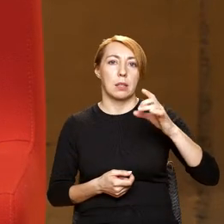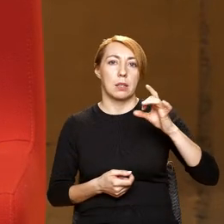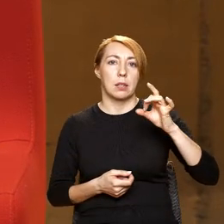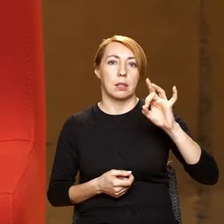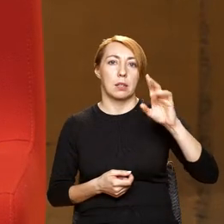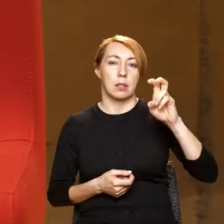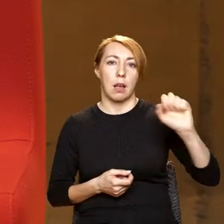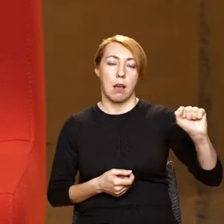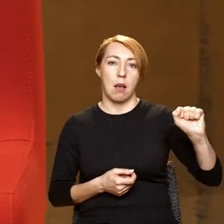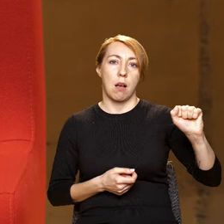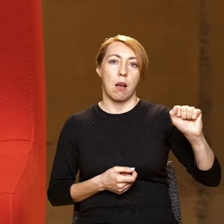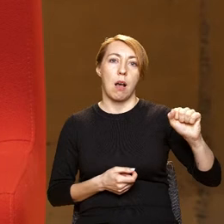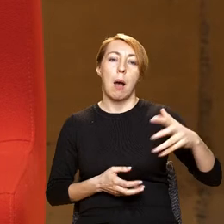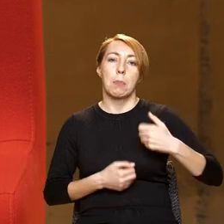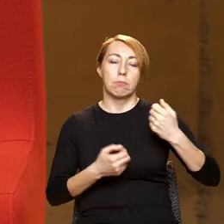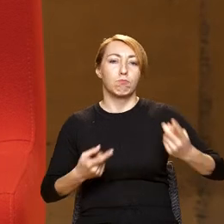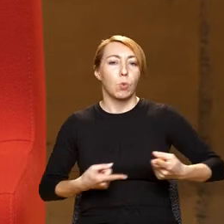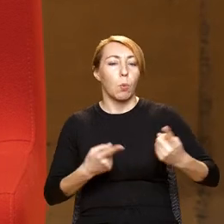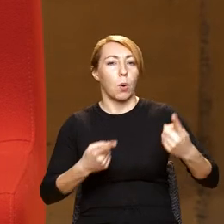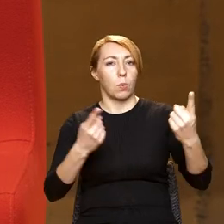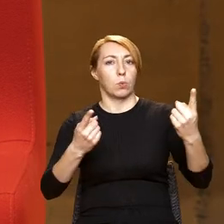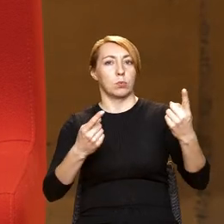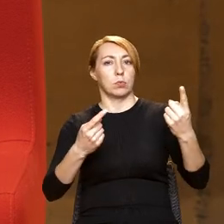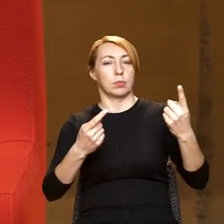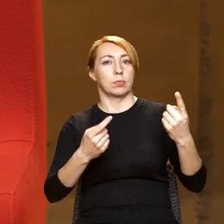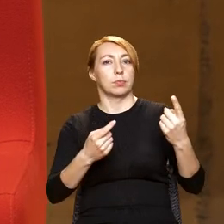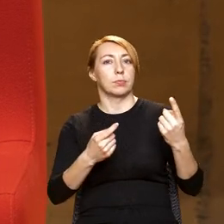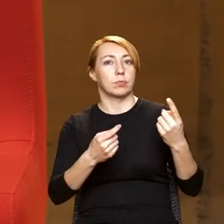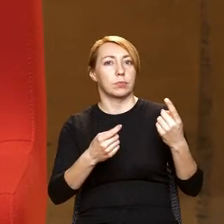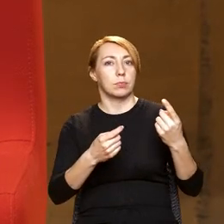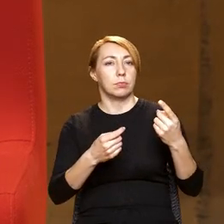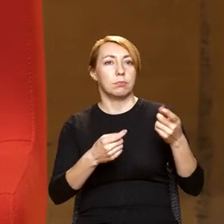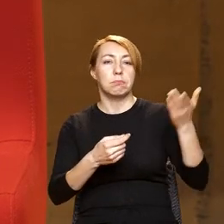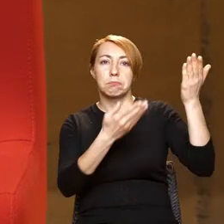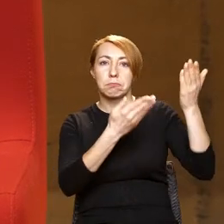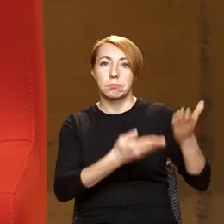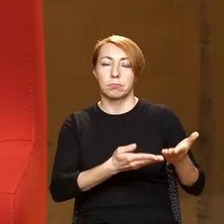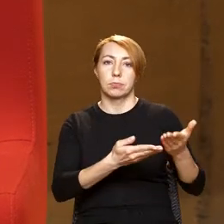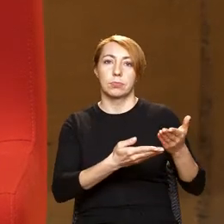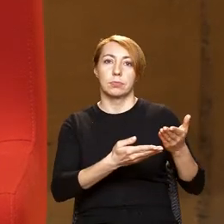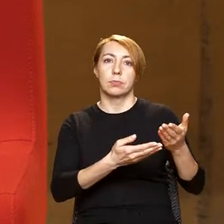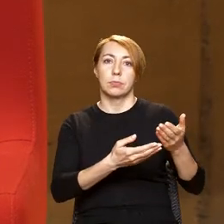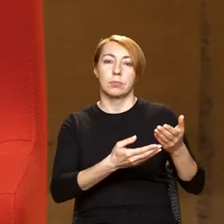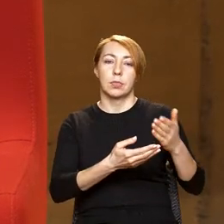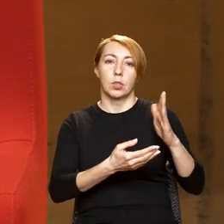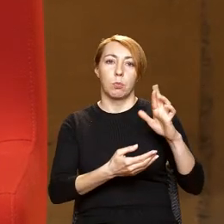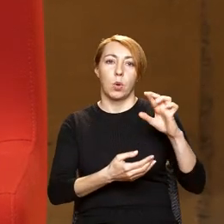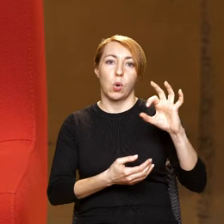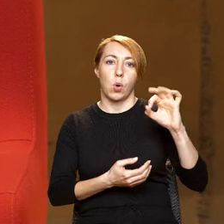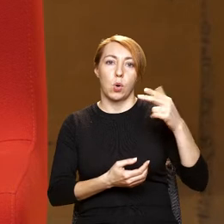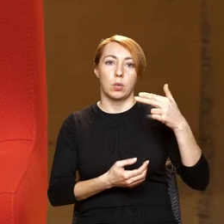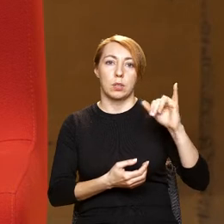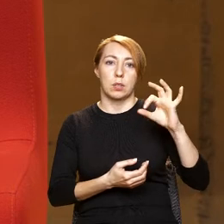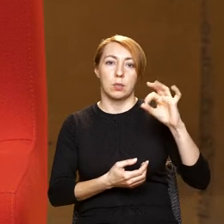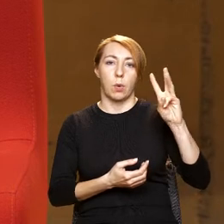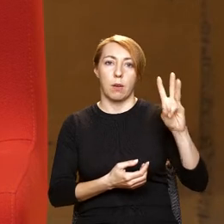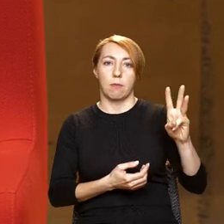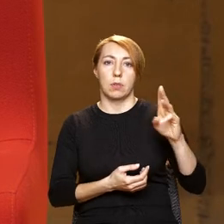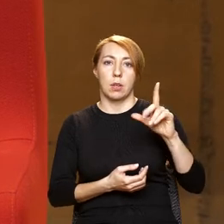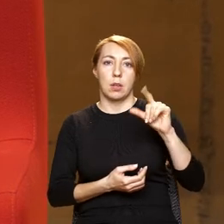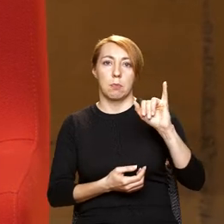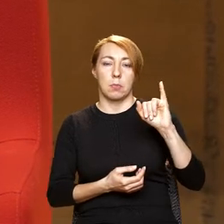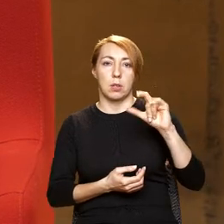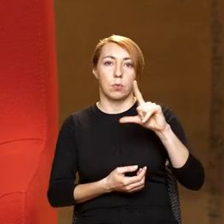to co my próbujemy w tej chwili zrobić, popularyzację postaci w Polsce Bronisława Piłsudskiego, a wiem, że